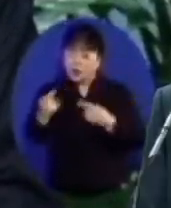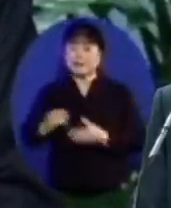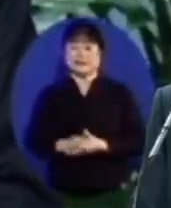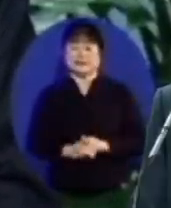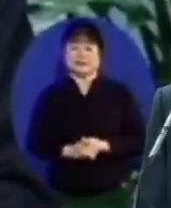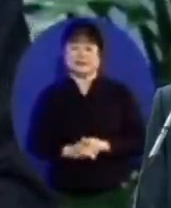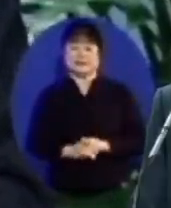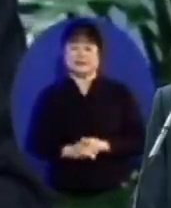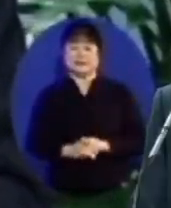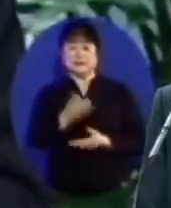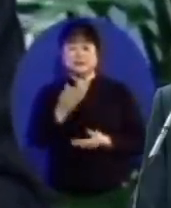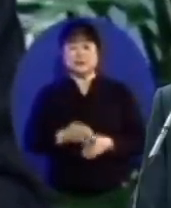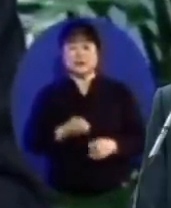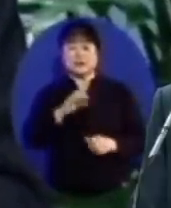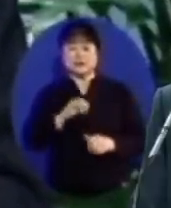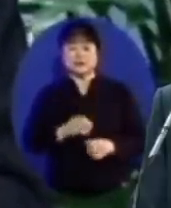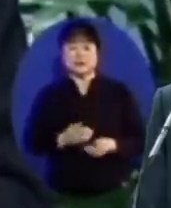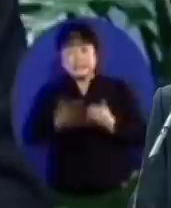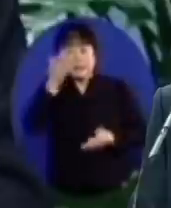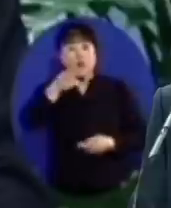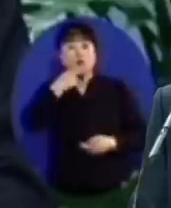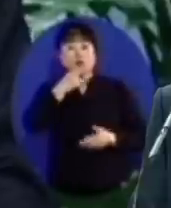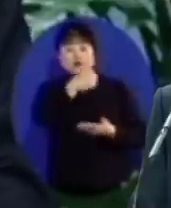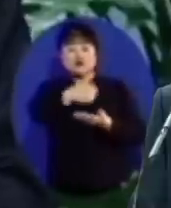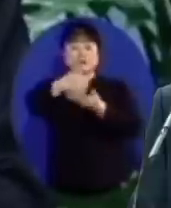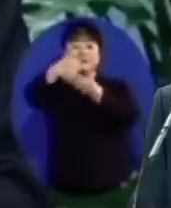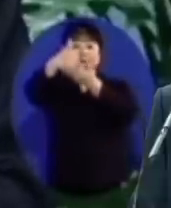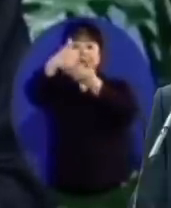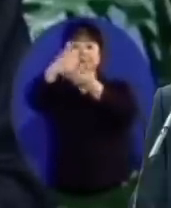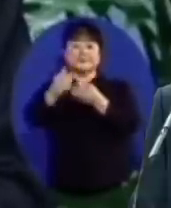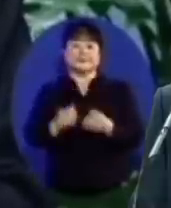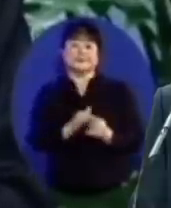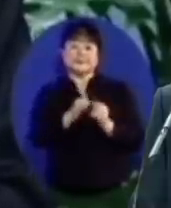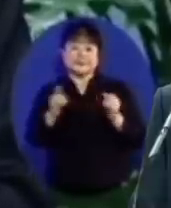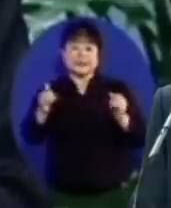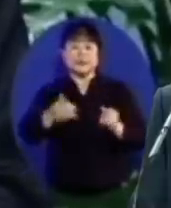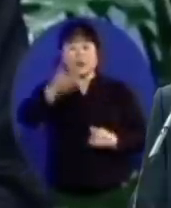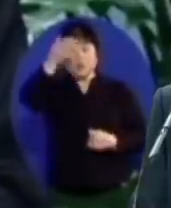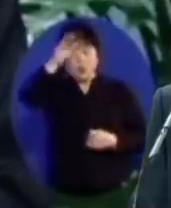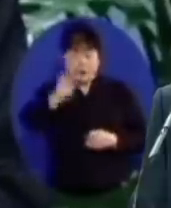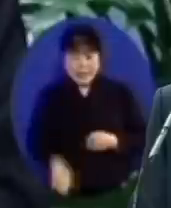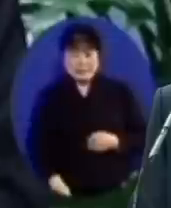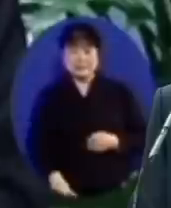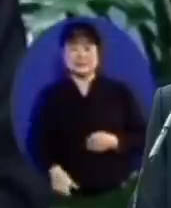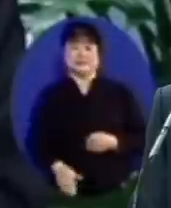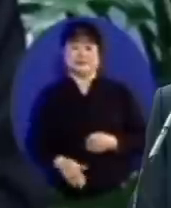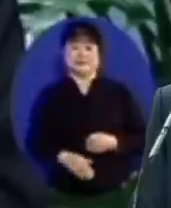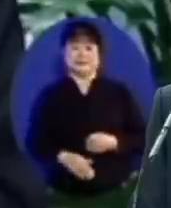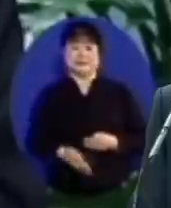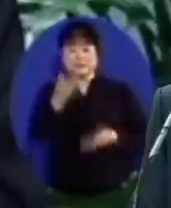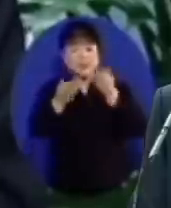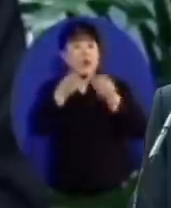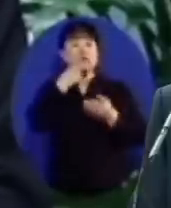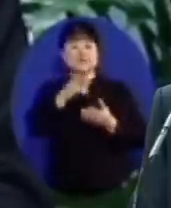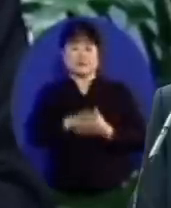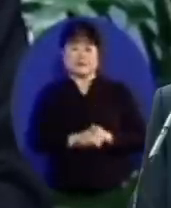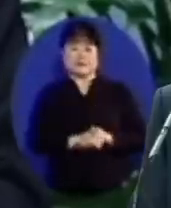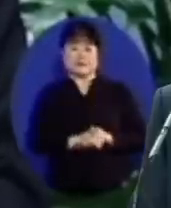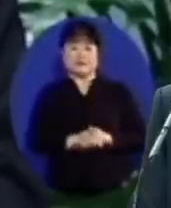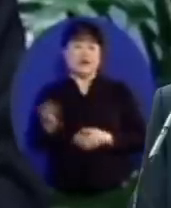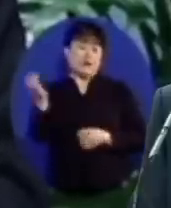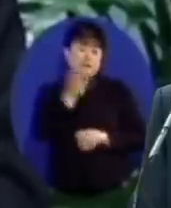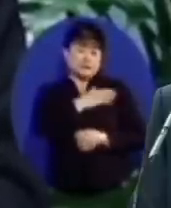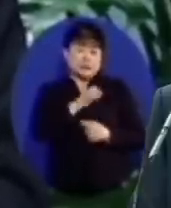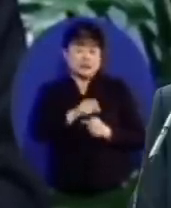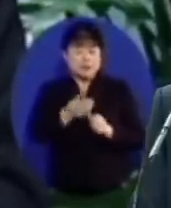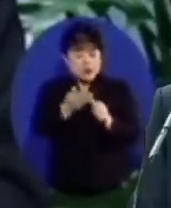유색인종이라도 차별하지 않습니다. 주님은 계층의 높고 낮은 계층 사람들을 차별하지 않습니다. 부자라고